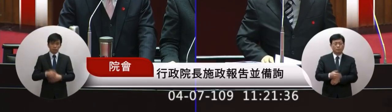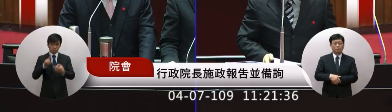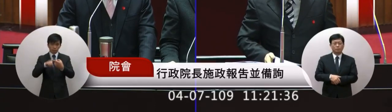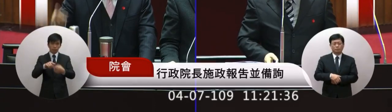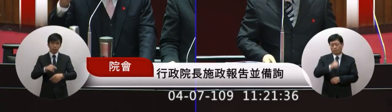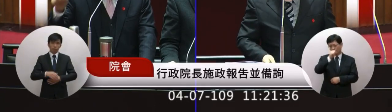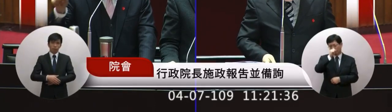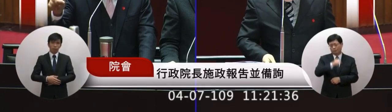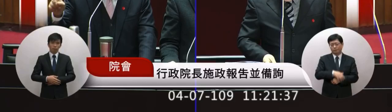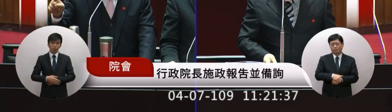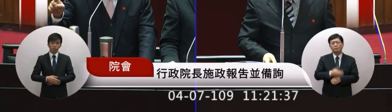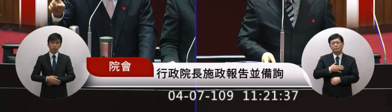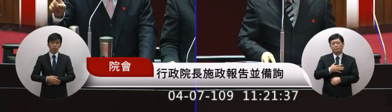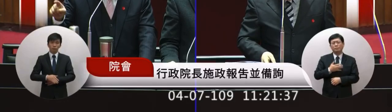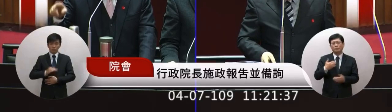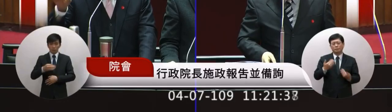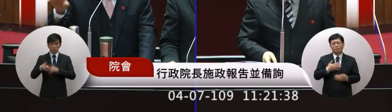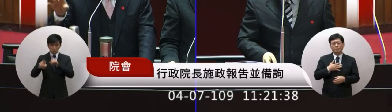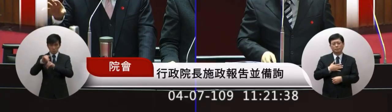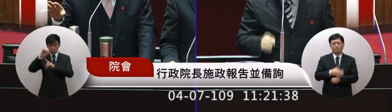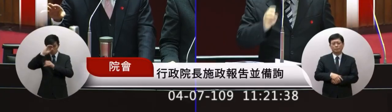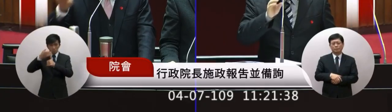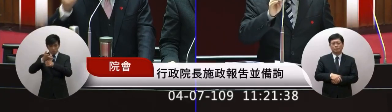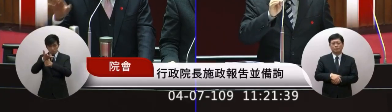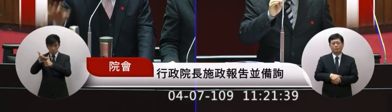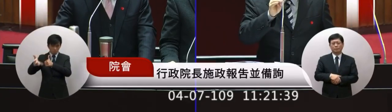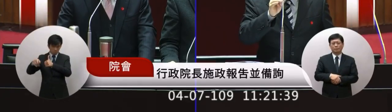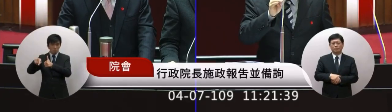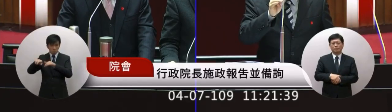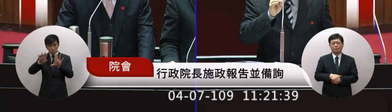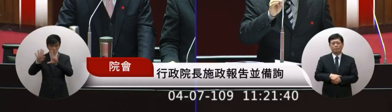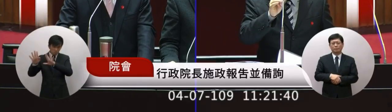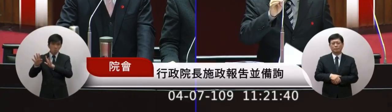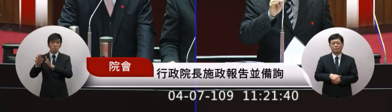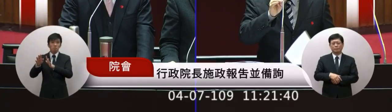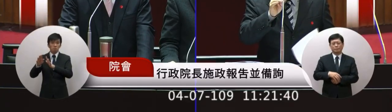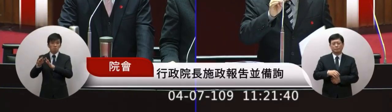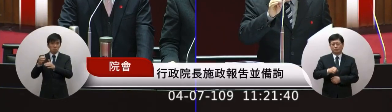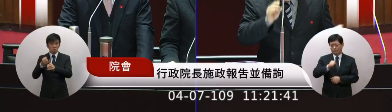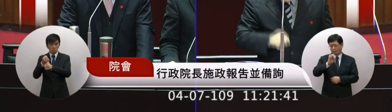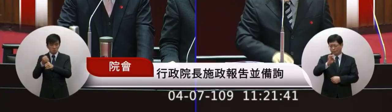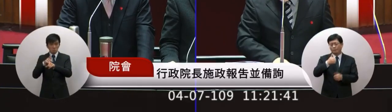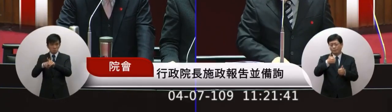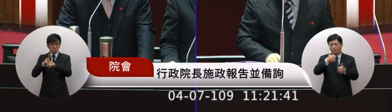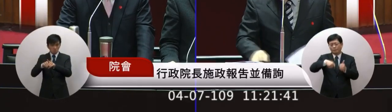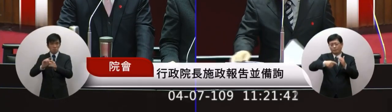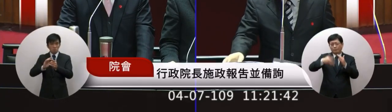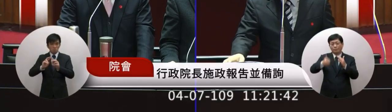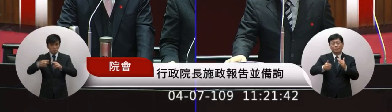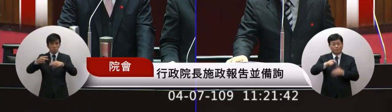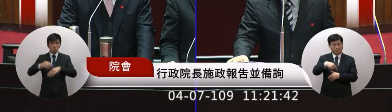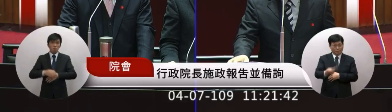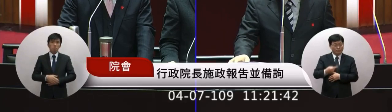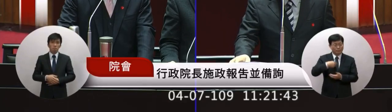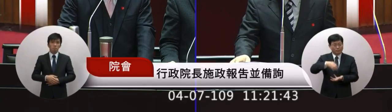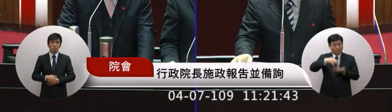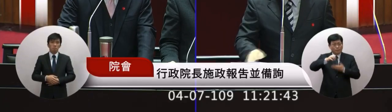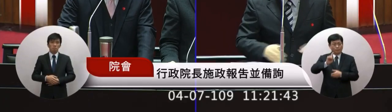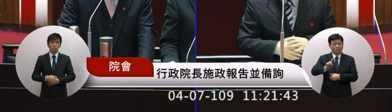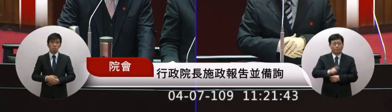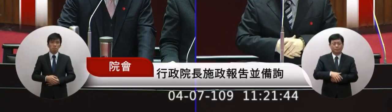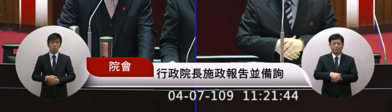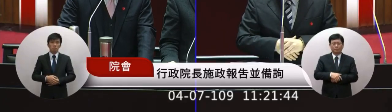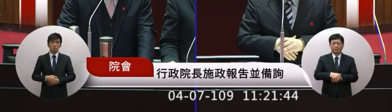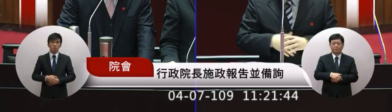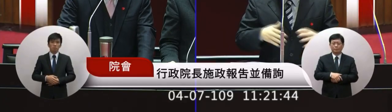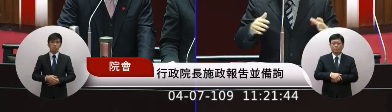哈。 OK， 好。 但疫情发展，我们都随时因应。 好，谢谢院长哈。那我接下来想提的一个状态就是说，